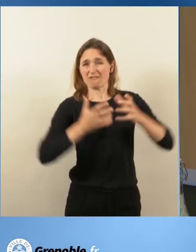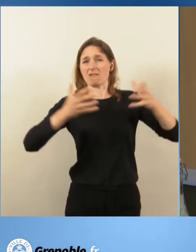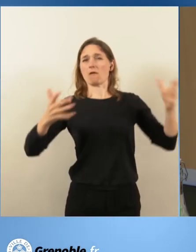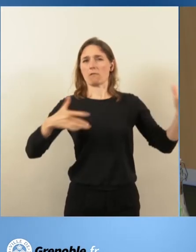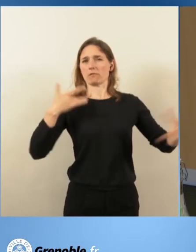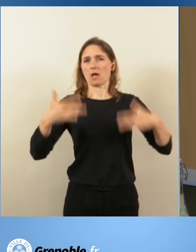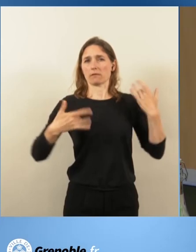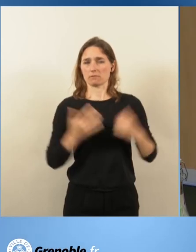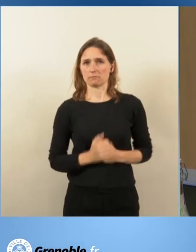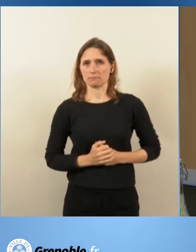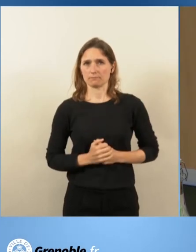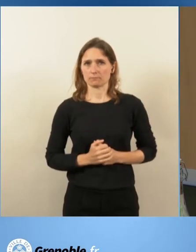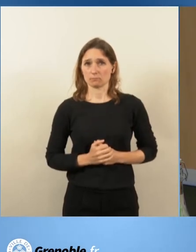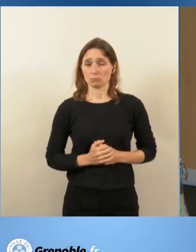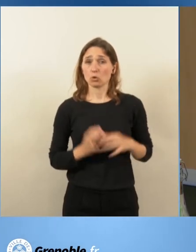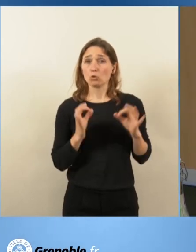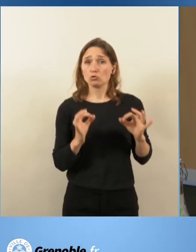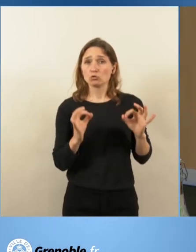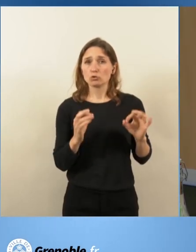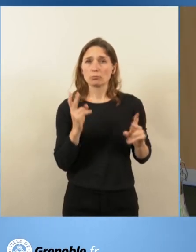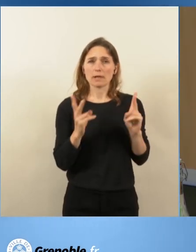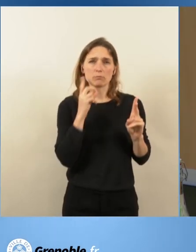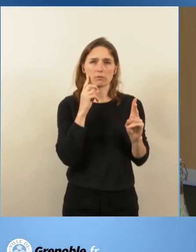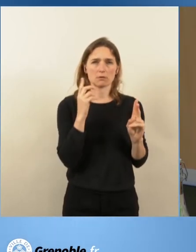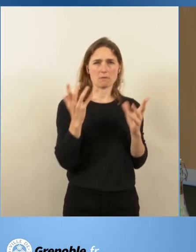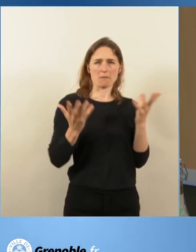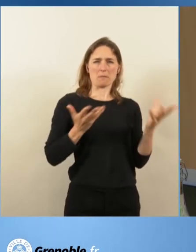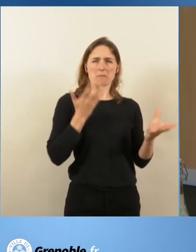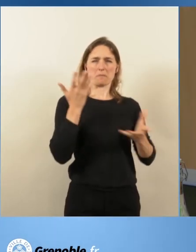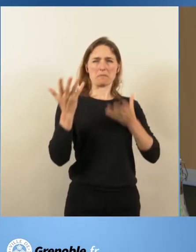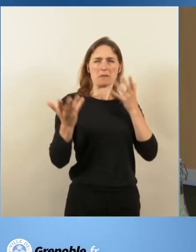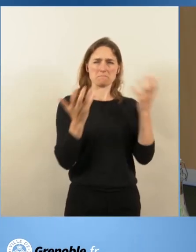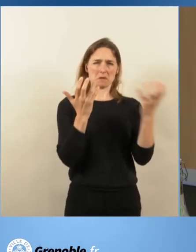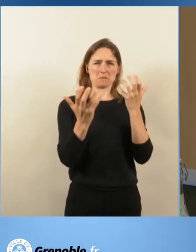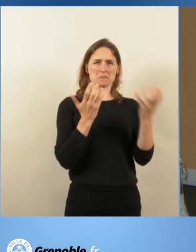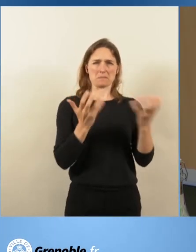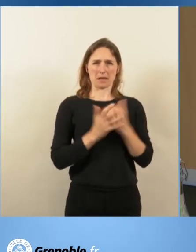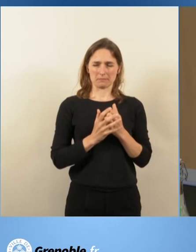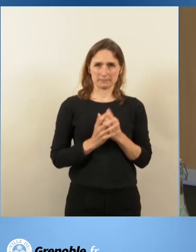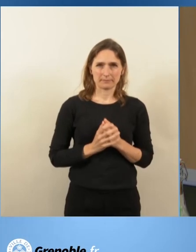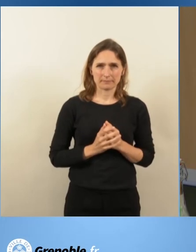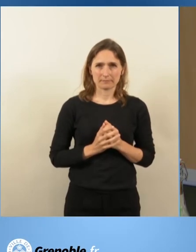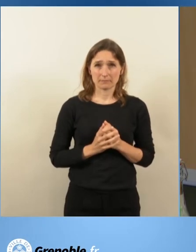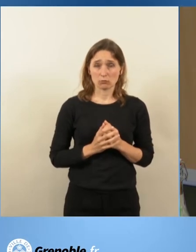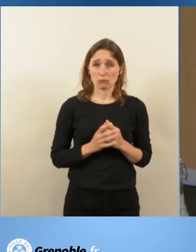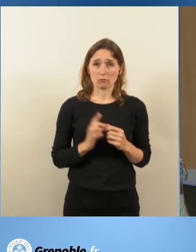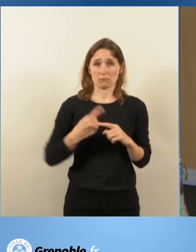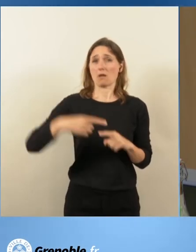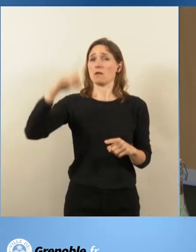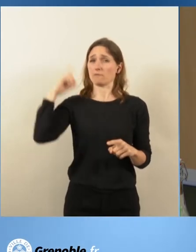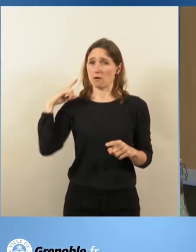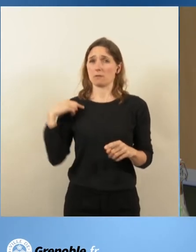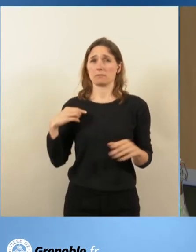certes certainement pour impressionner les visiteurs nous sommes intervenus lors du dernier conseil municipal